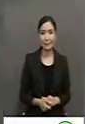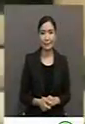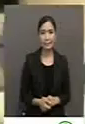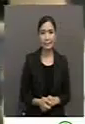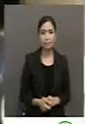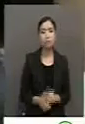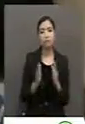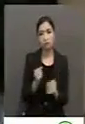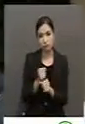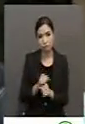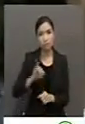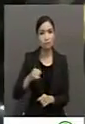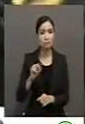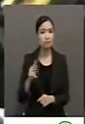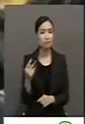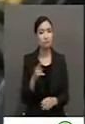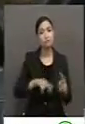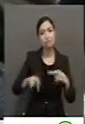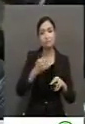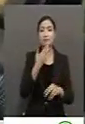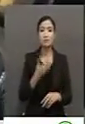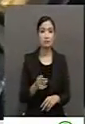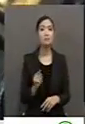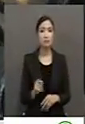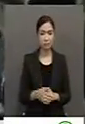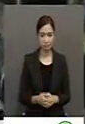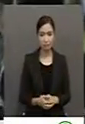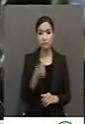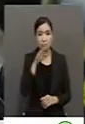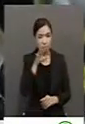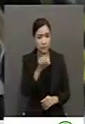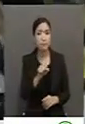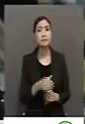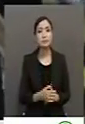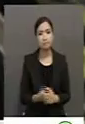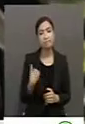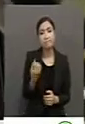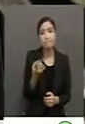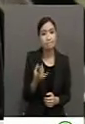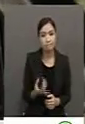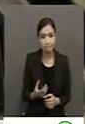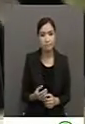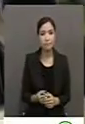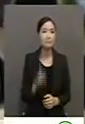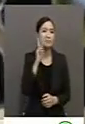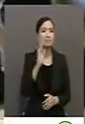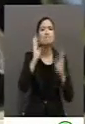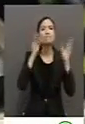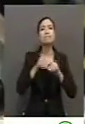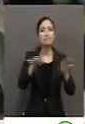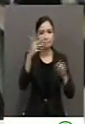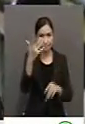เจ้าหน้าที่เขาดูแลตลอดนะเรื่องพวกนี้นะสังเกตได้ว่าพอมีอะไรเกิดขึ้นเขาจะแถลงเลยใช่ไหม